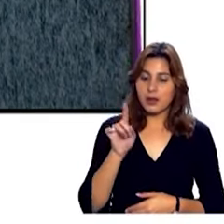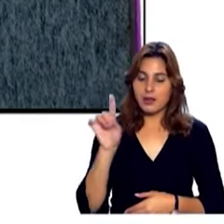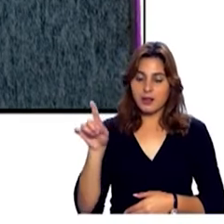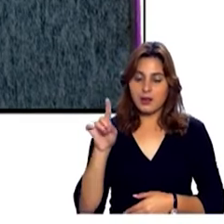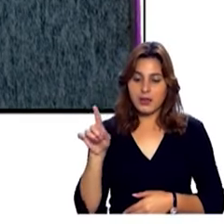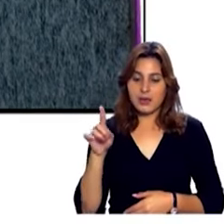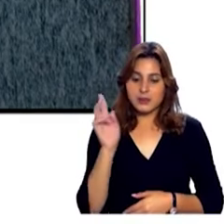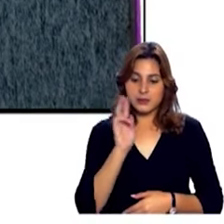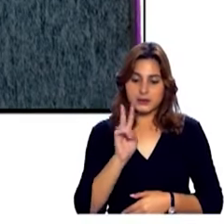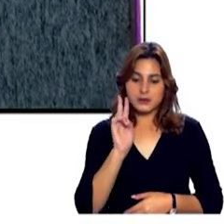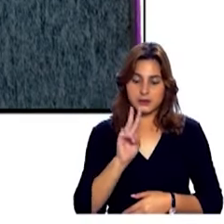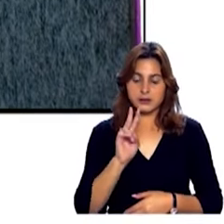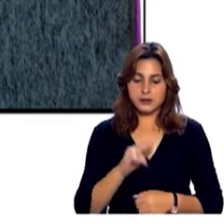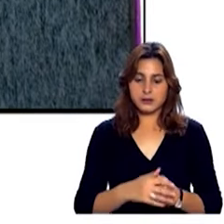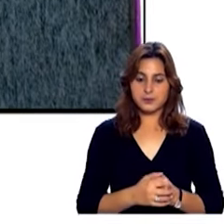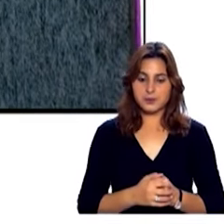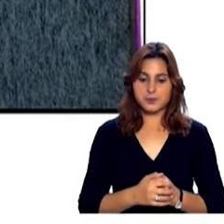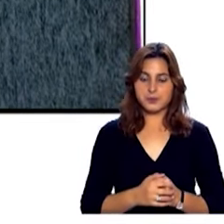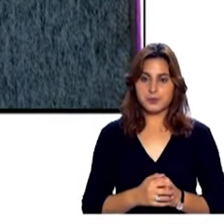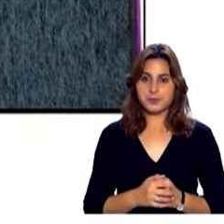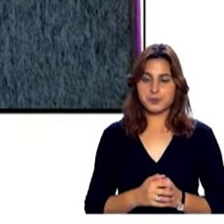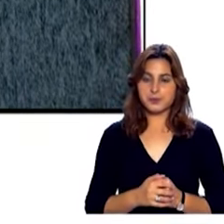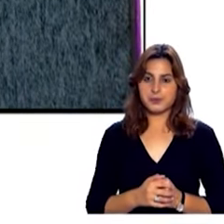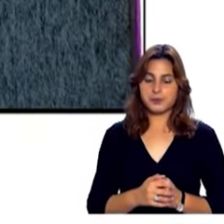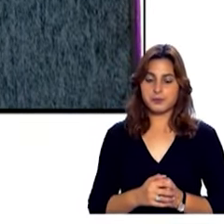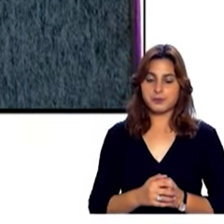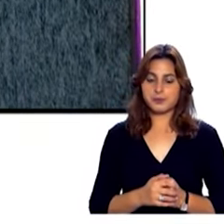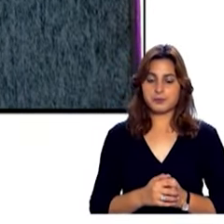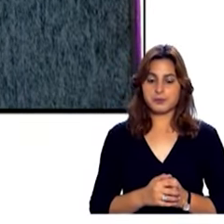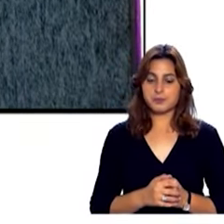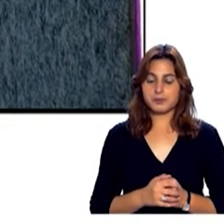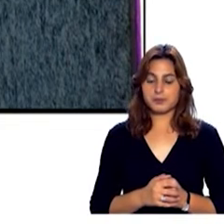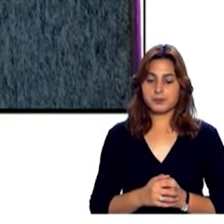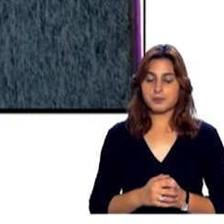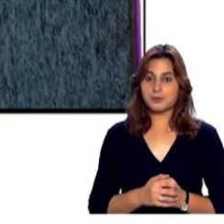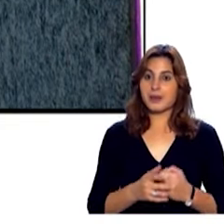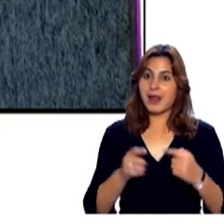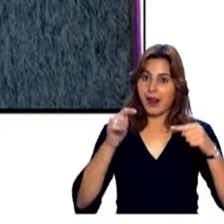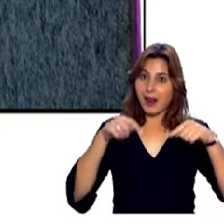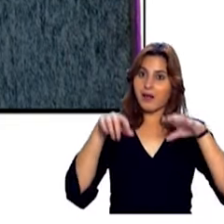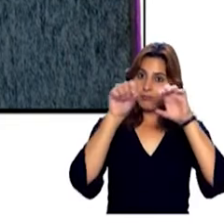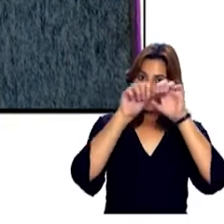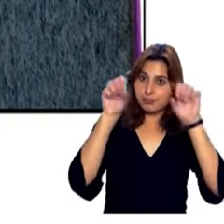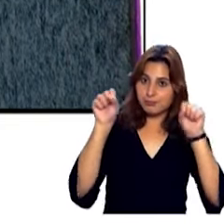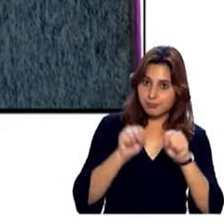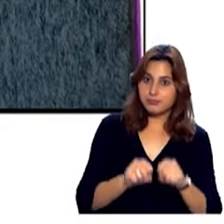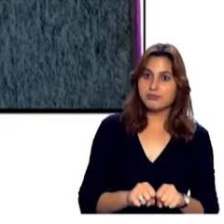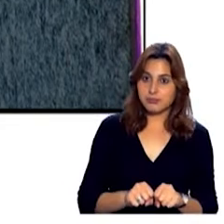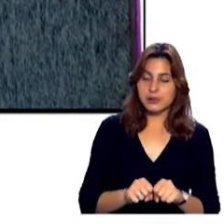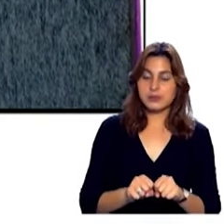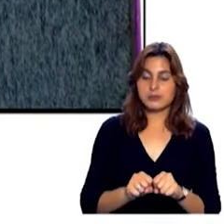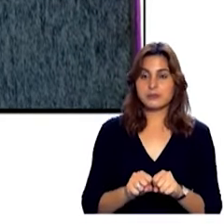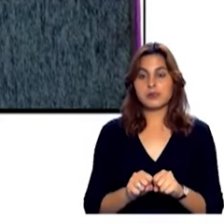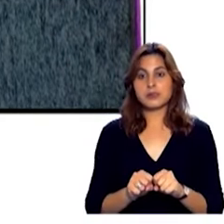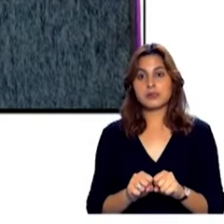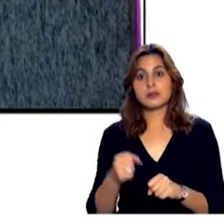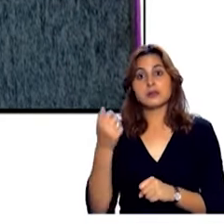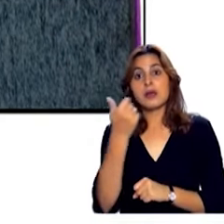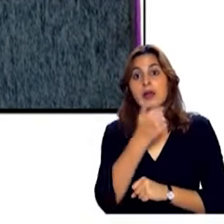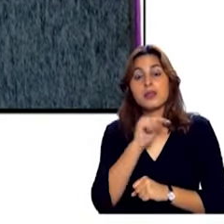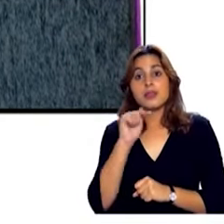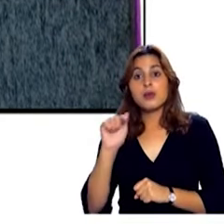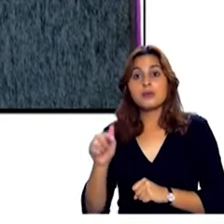agone che in questi sistemi di cui Loro sono occupati non esiste un diritto